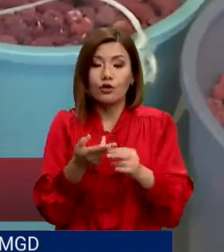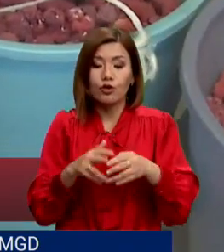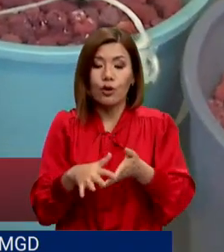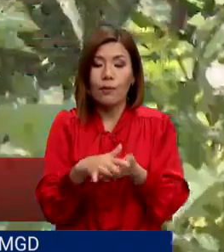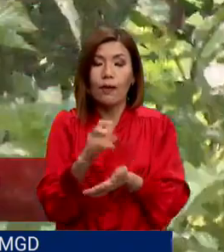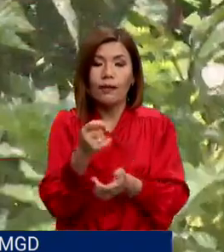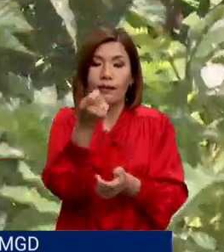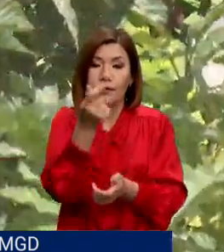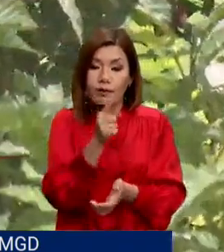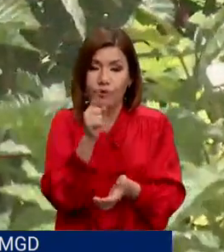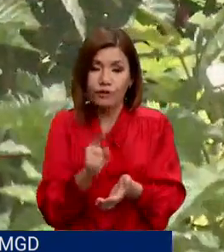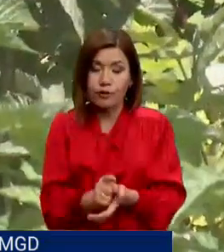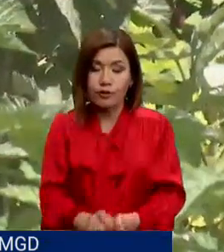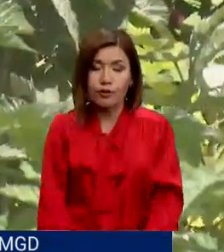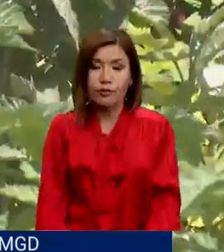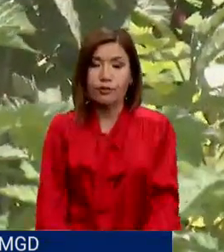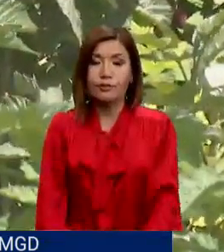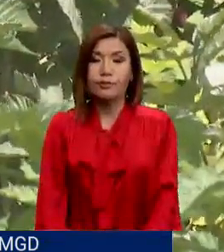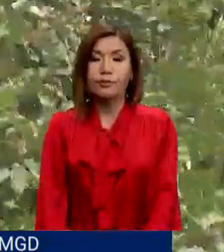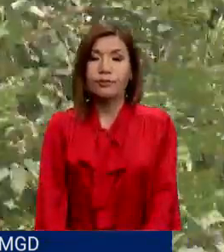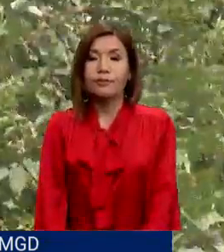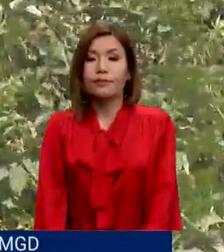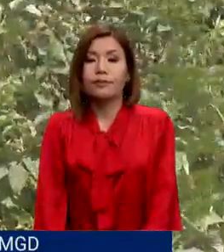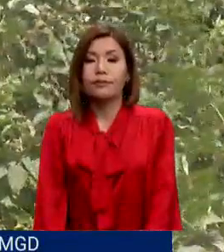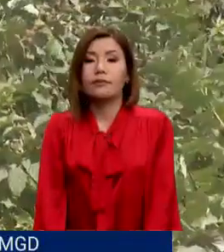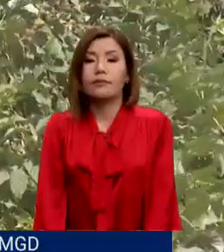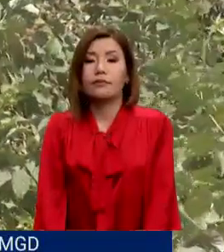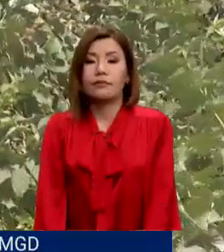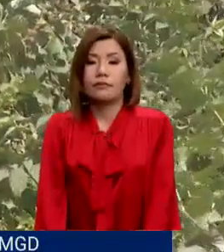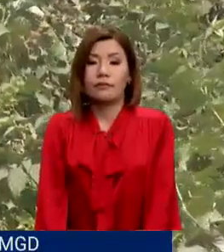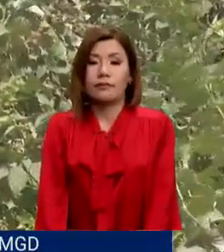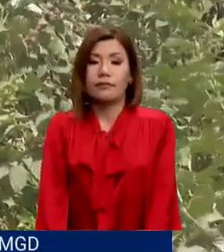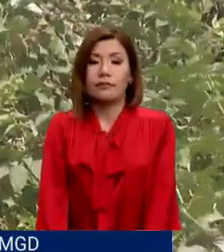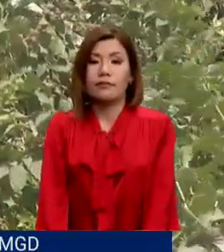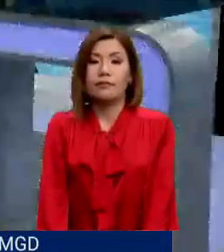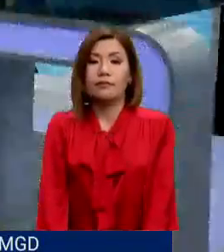малина должна подешеветь. Марина Низовкина, Виталий Зайдинов, Атамикен Бизнес, Туркестанская область.